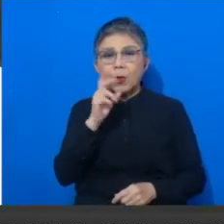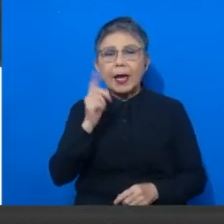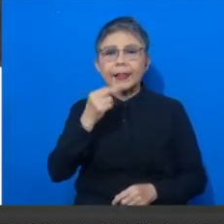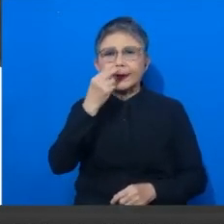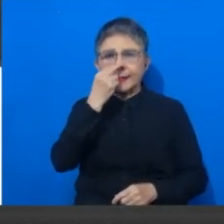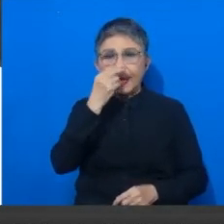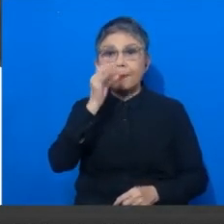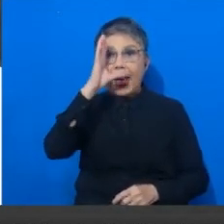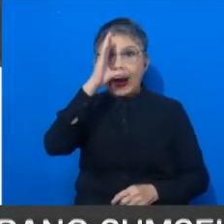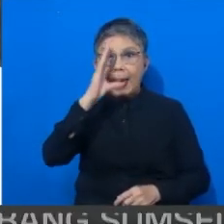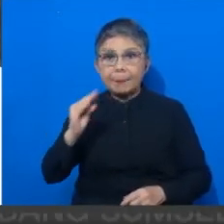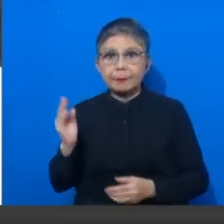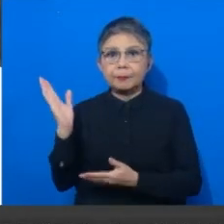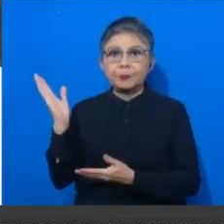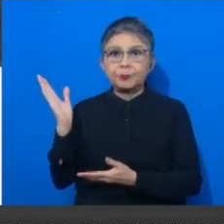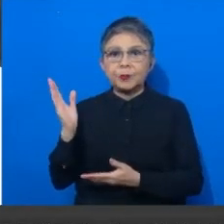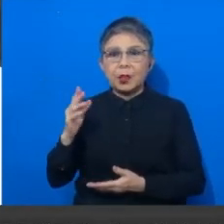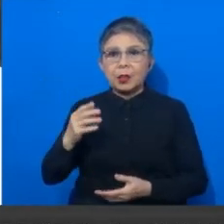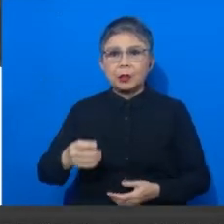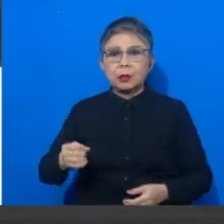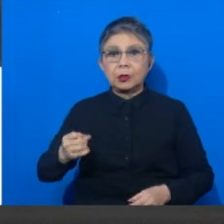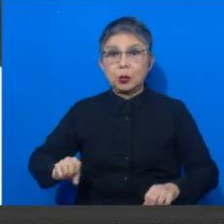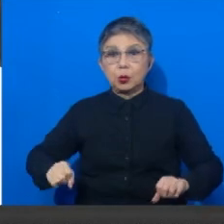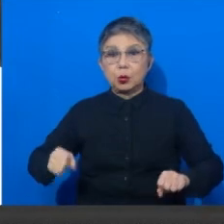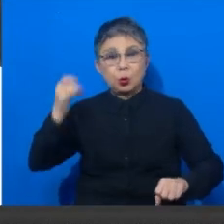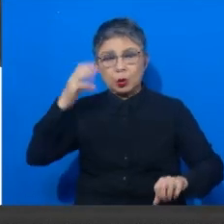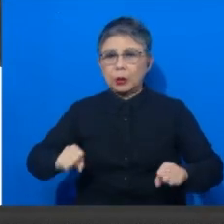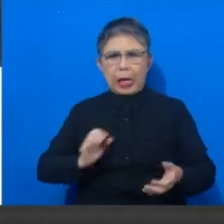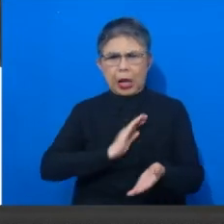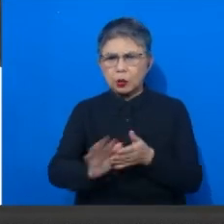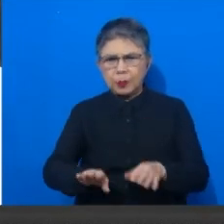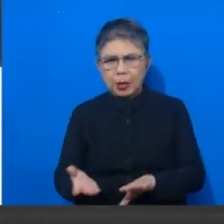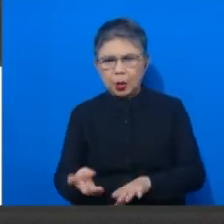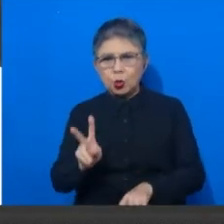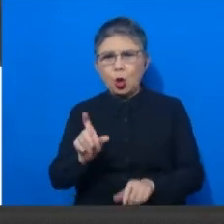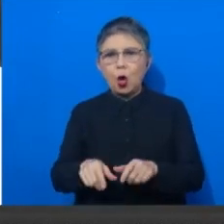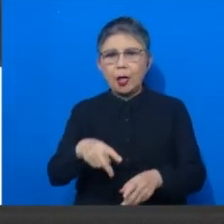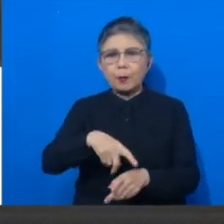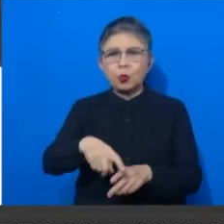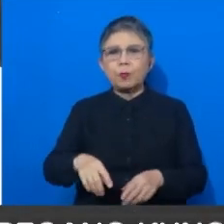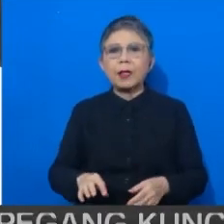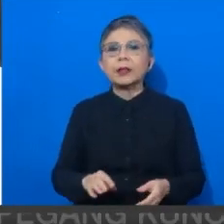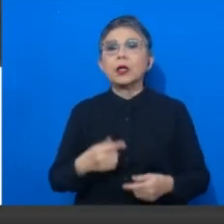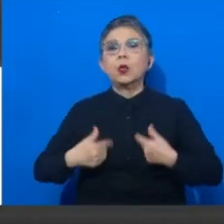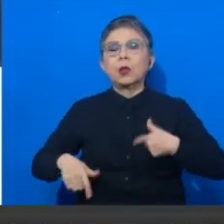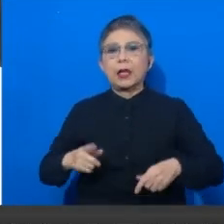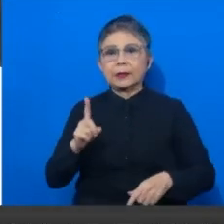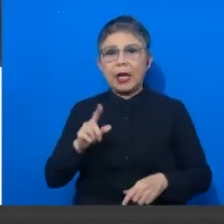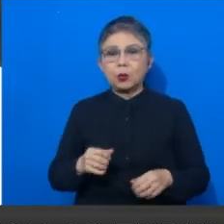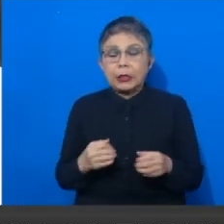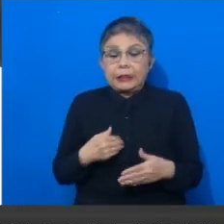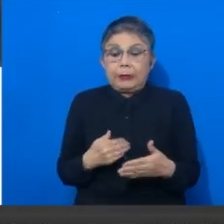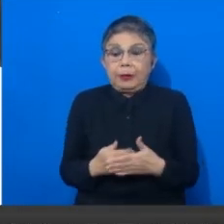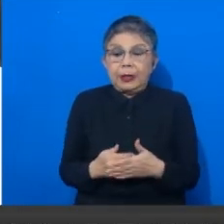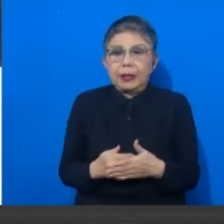malam. Dalam peristiwa tersebut, seorang pengemudi tewas seketika, serta dua penumpang mengalami luka, satu di antaranya terjepit